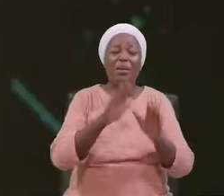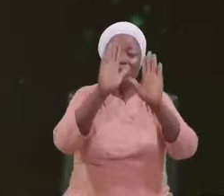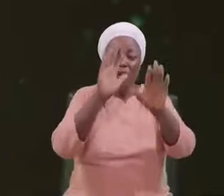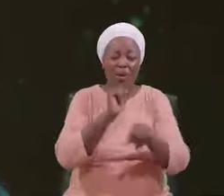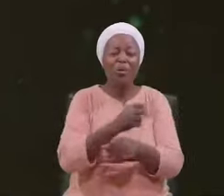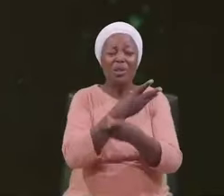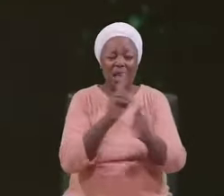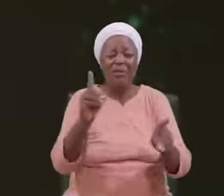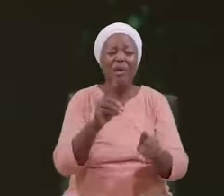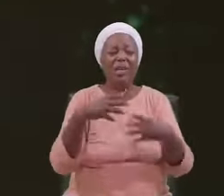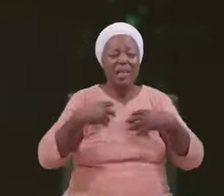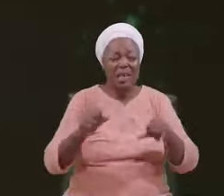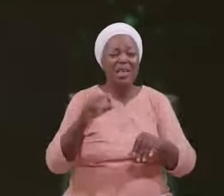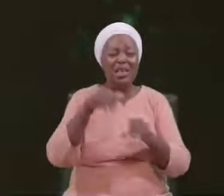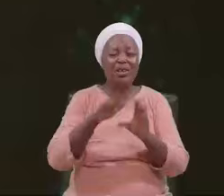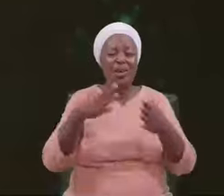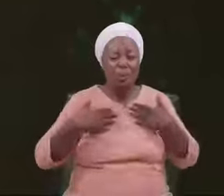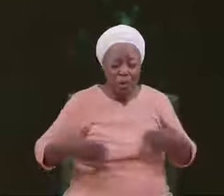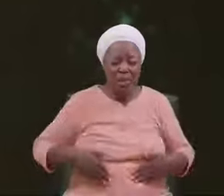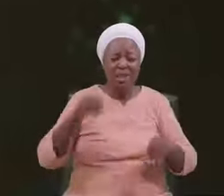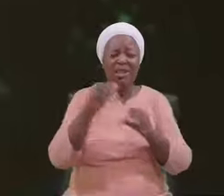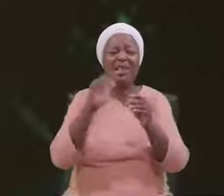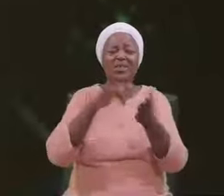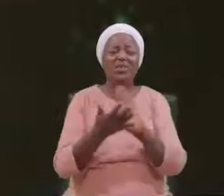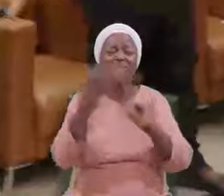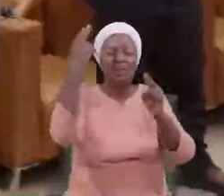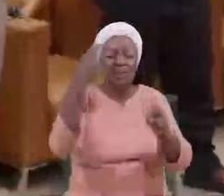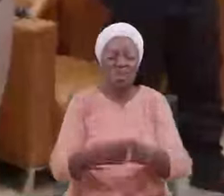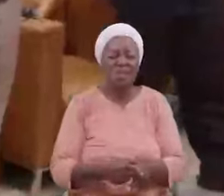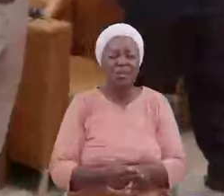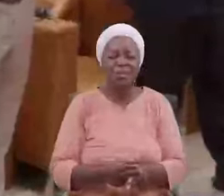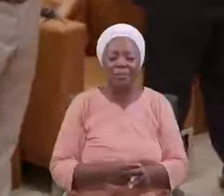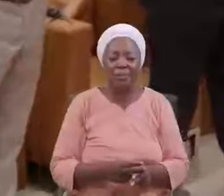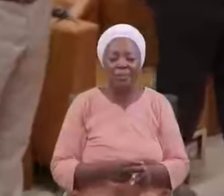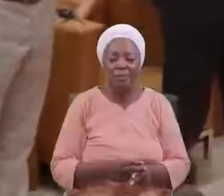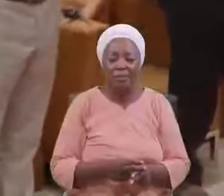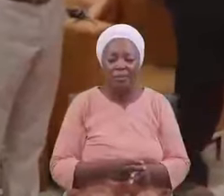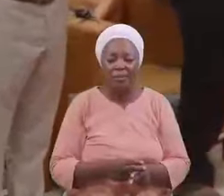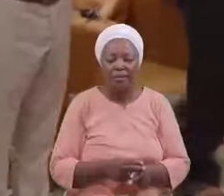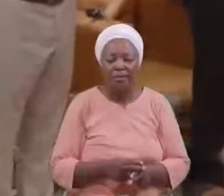miraculeuse, la guérison dans votre corps au nom de Jésus-Christ.